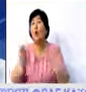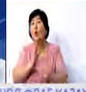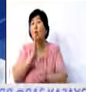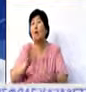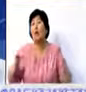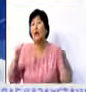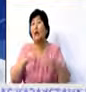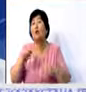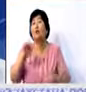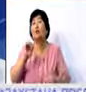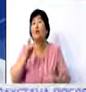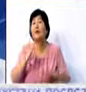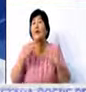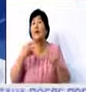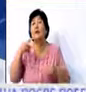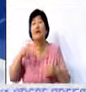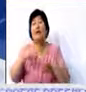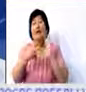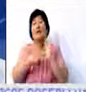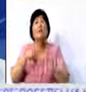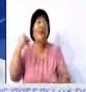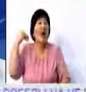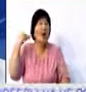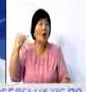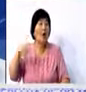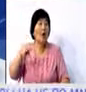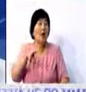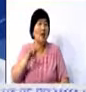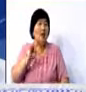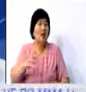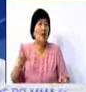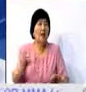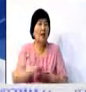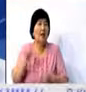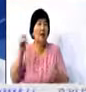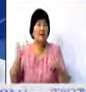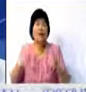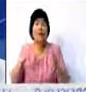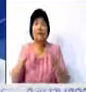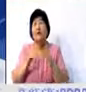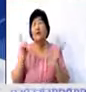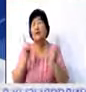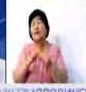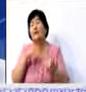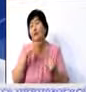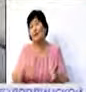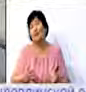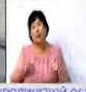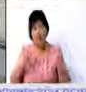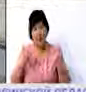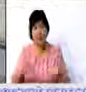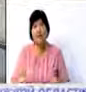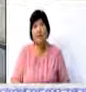жубанов ские чтения 2018 в актобе лауреатов престижного фестиваля встретили дома заслуженными почестями